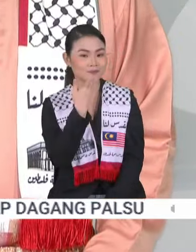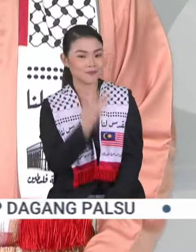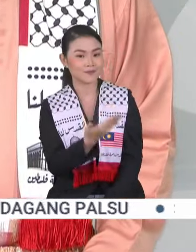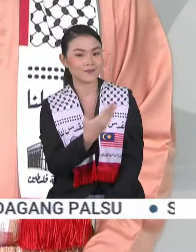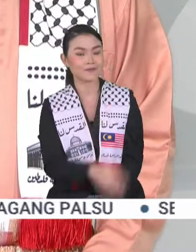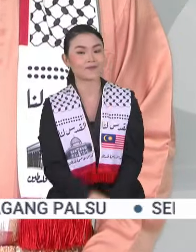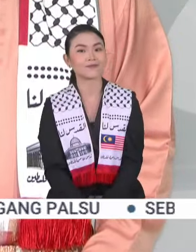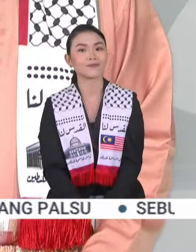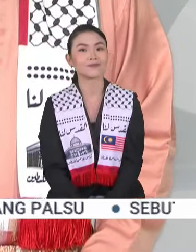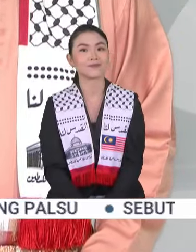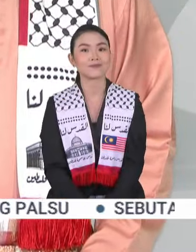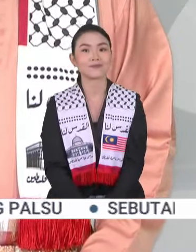perincian daripada Sarawak itu